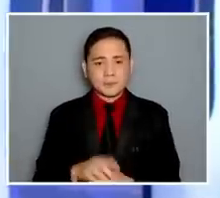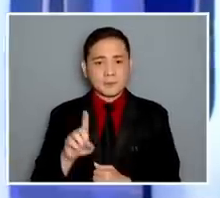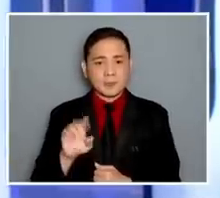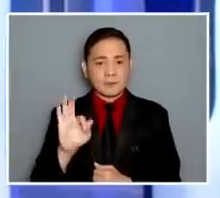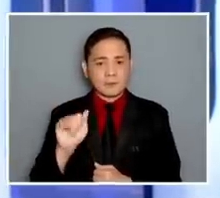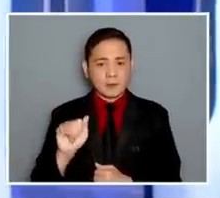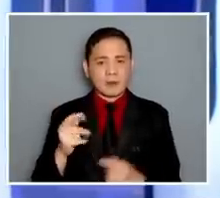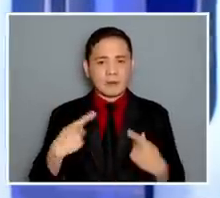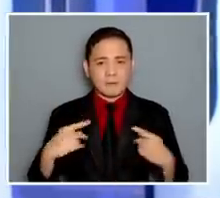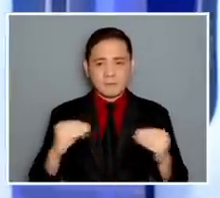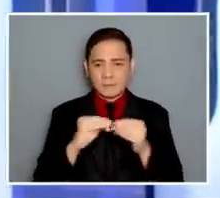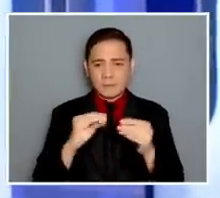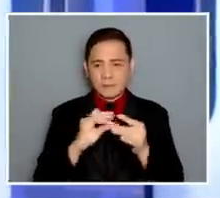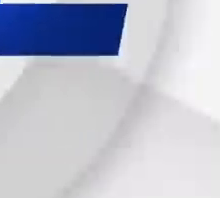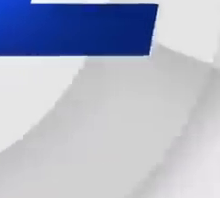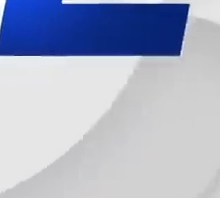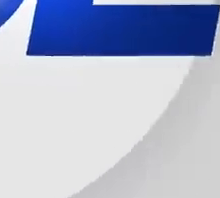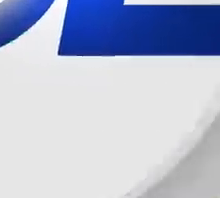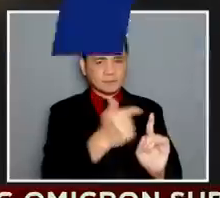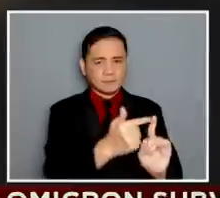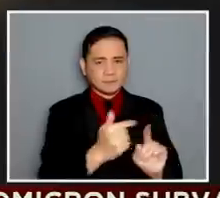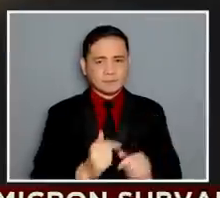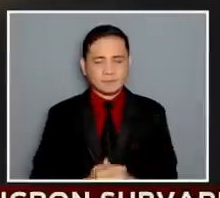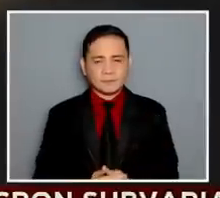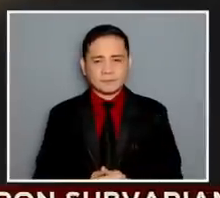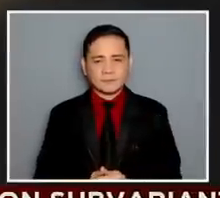Nagpapatrol, Mike Navallo.